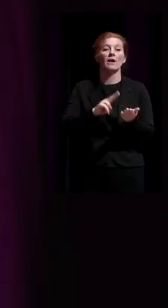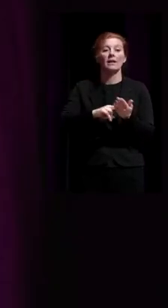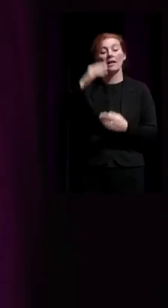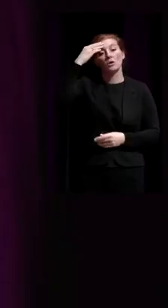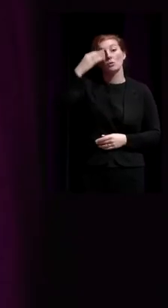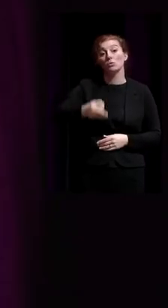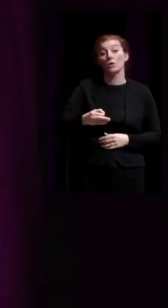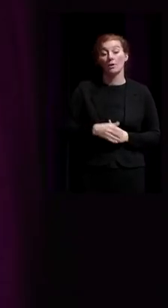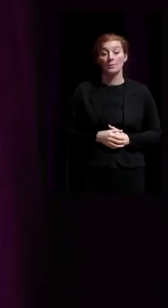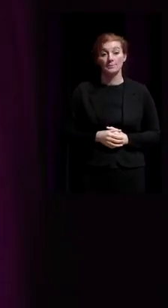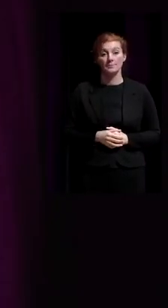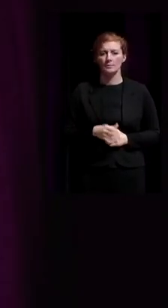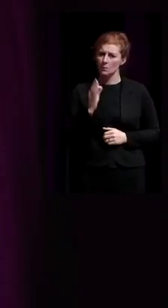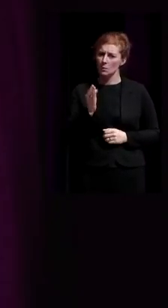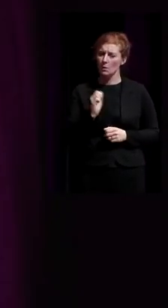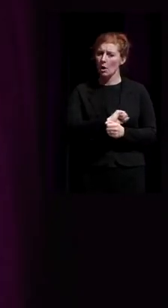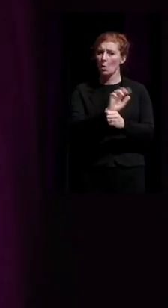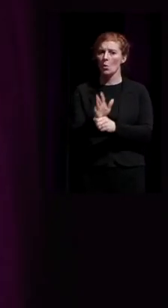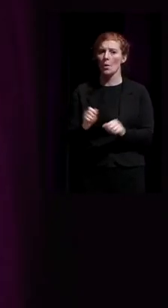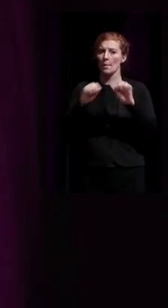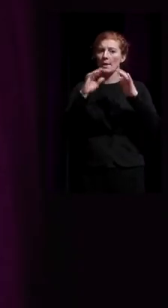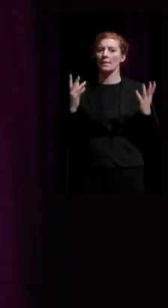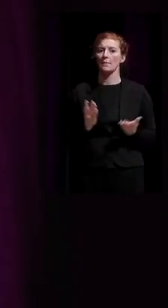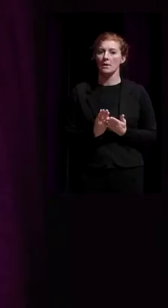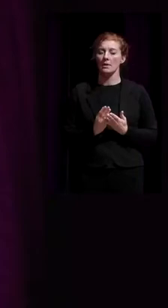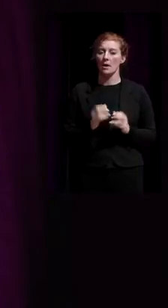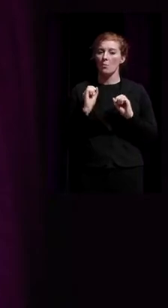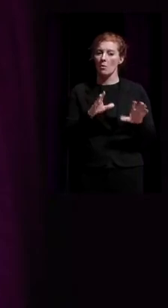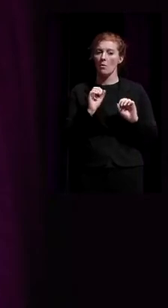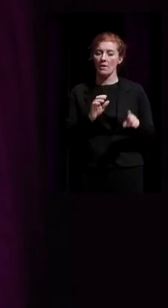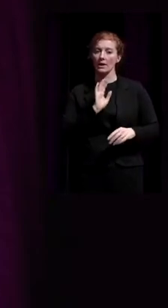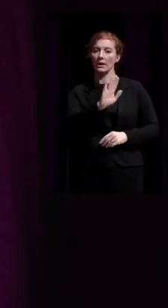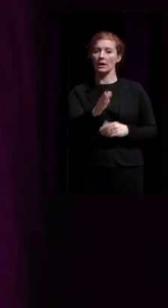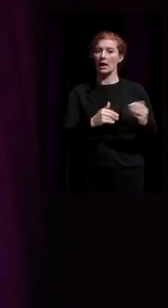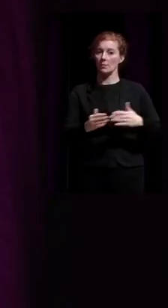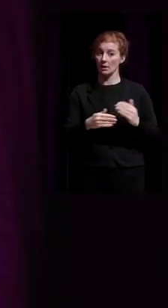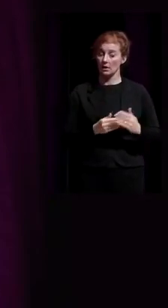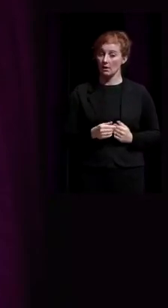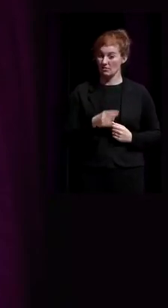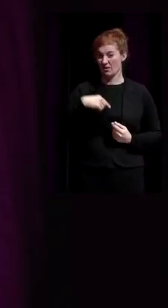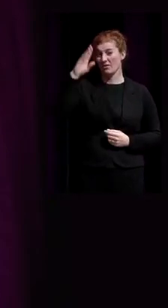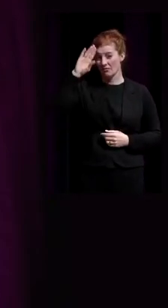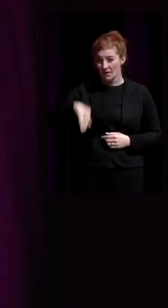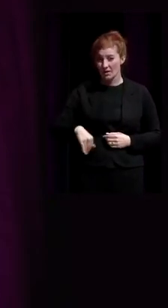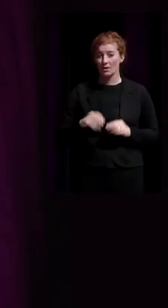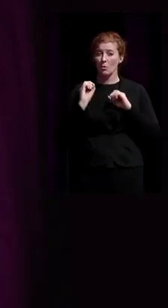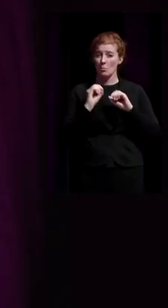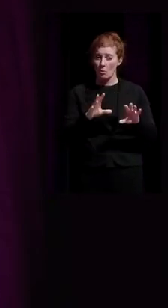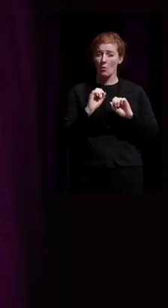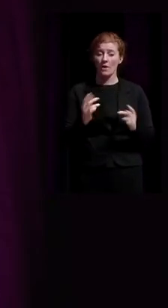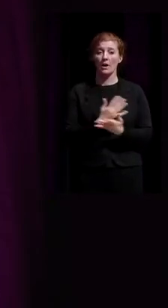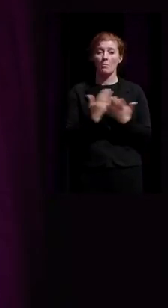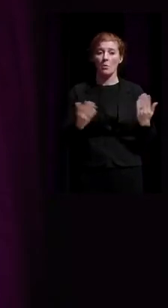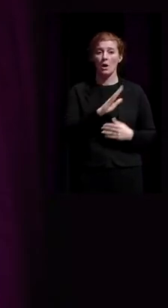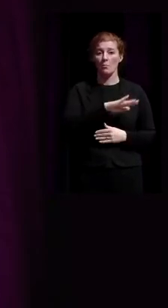Hur har då coronapandemin påverkat ert arbete? Vi vet ju att det påverkar många barns